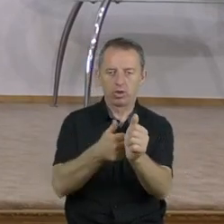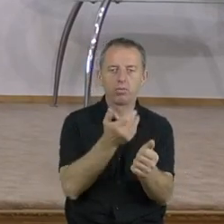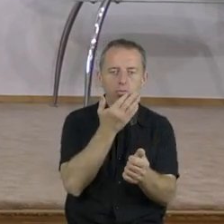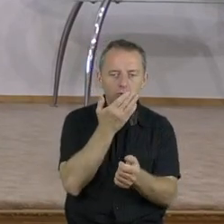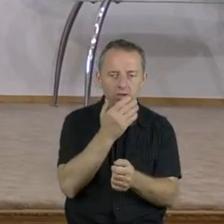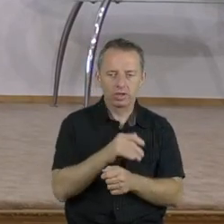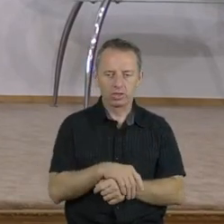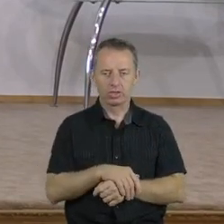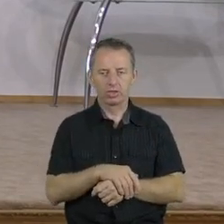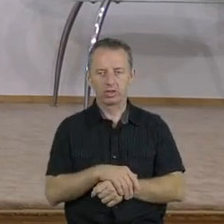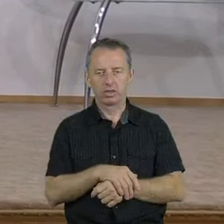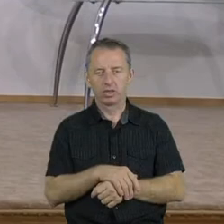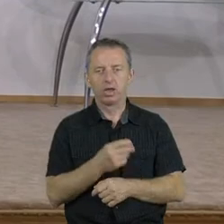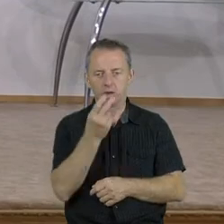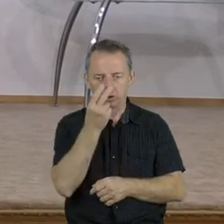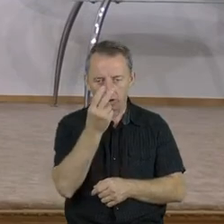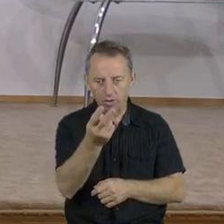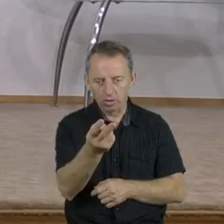mówi: